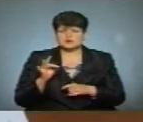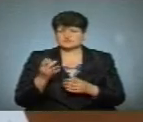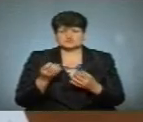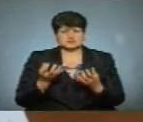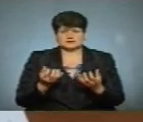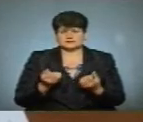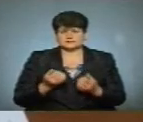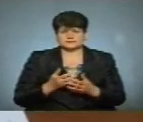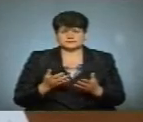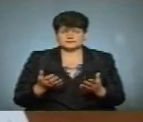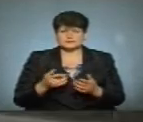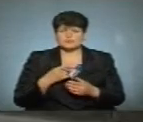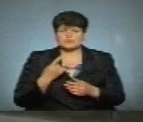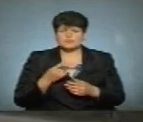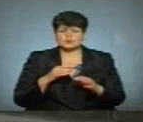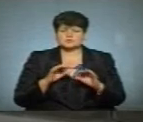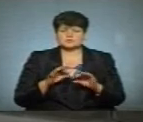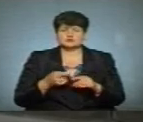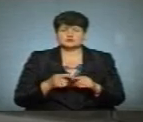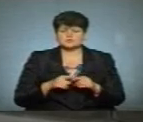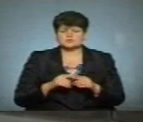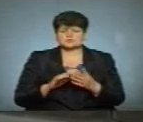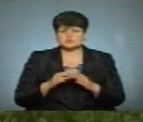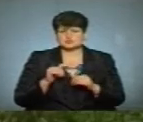не надійшла. Каже, прокоментує цю ситуацію